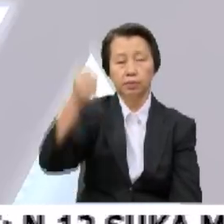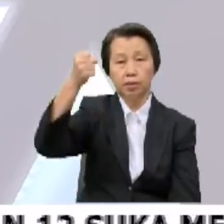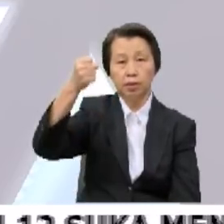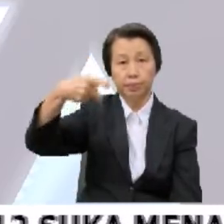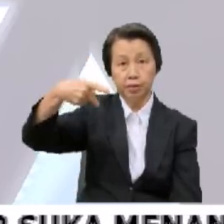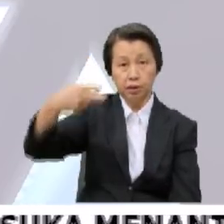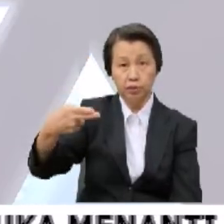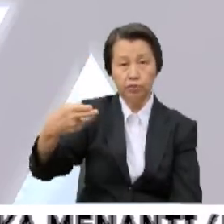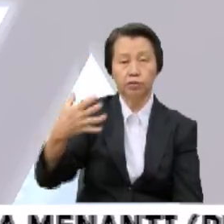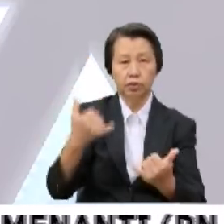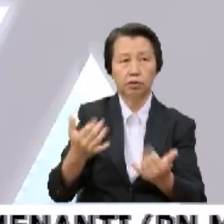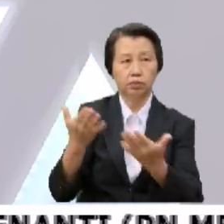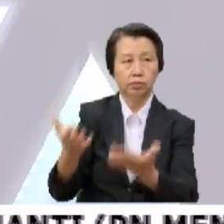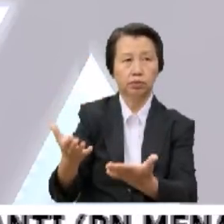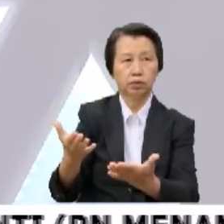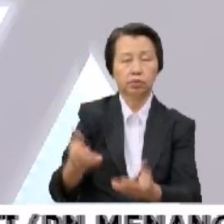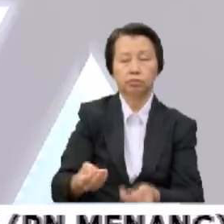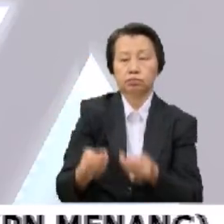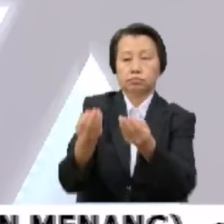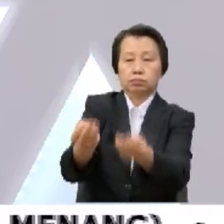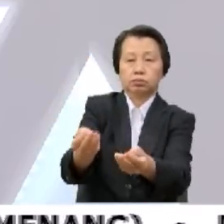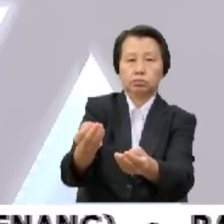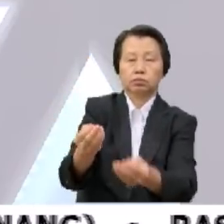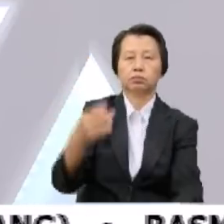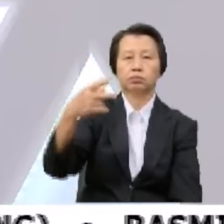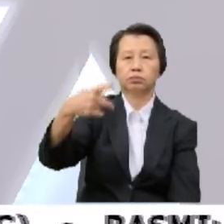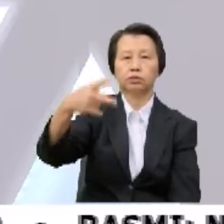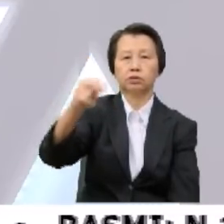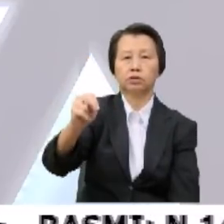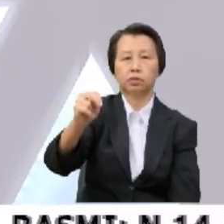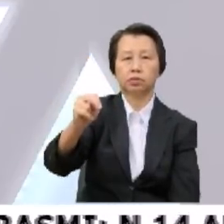dipegang oleh PH, kali ini diserahkan kepada Perikatan Nasional ataupun Bersatu.